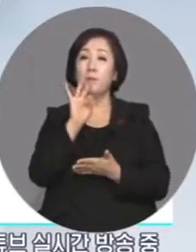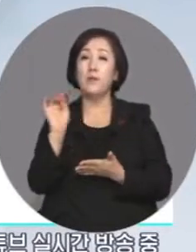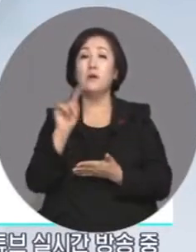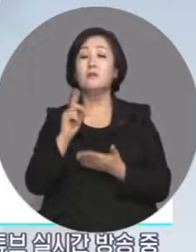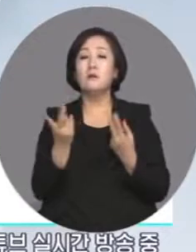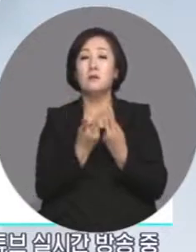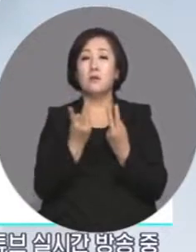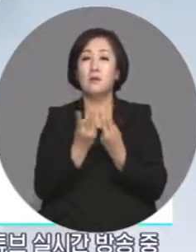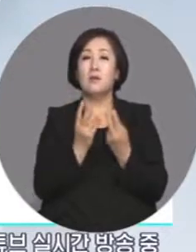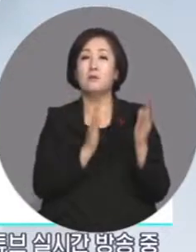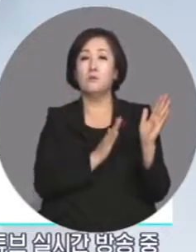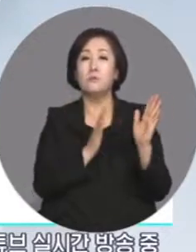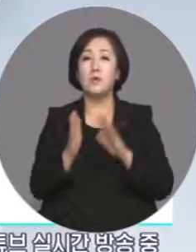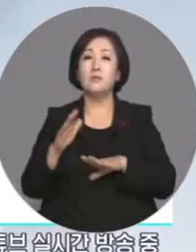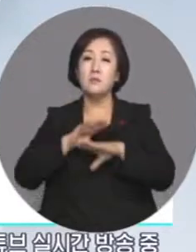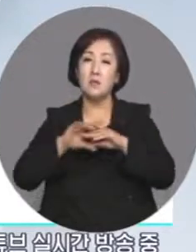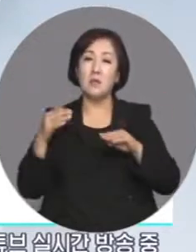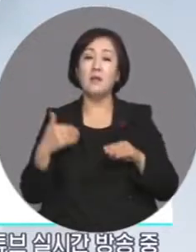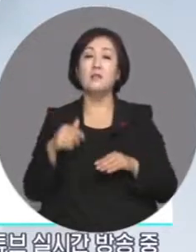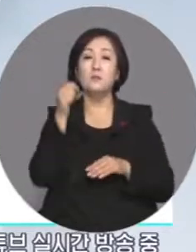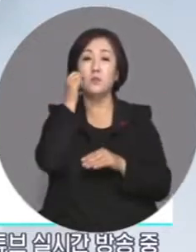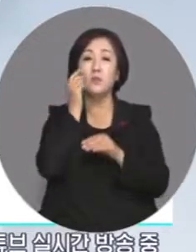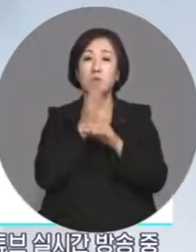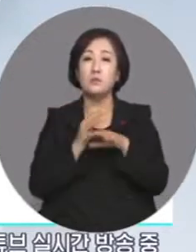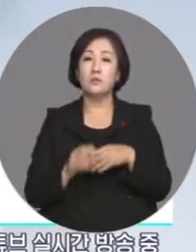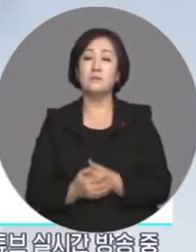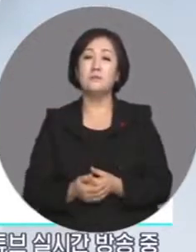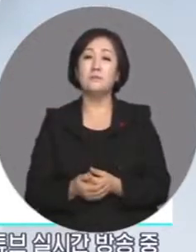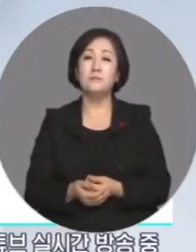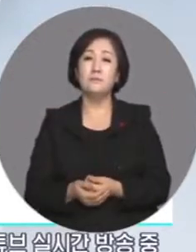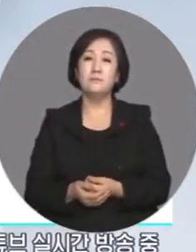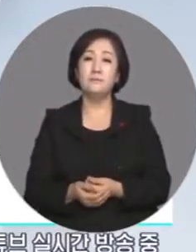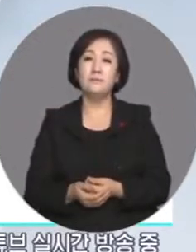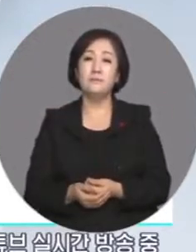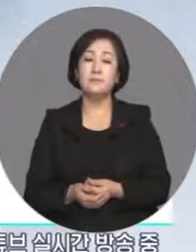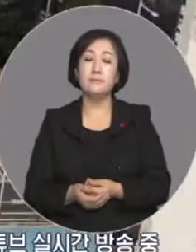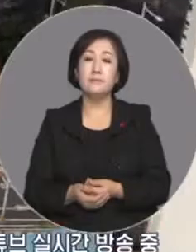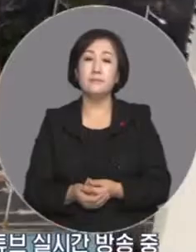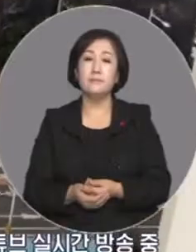어떻게 마련할지는 풀어야 할 숙제입니다. 김진구 기자입니다.